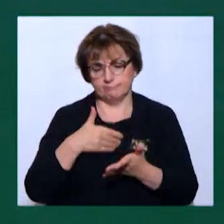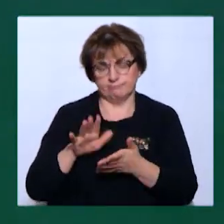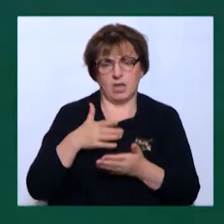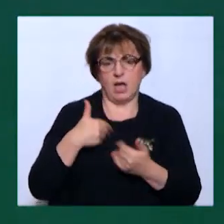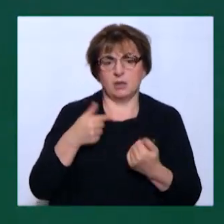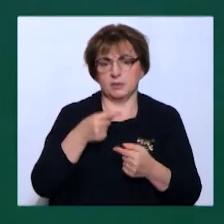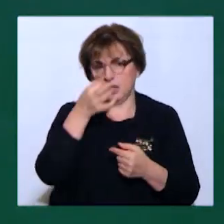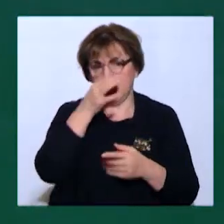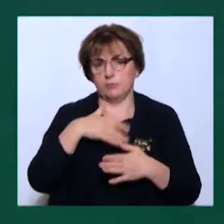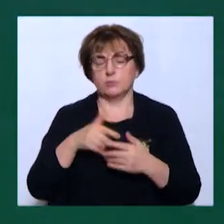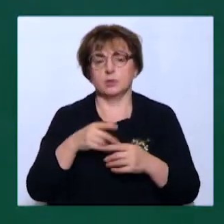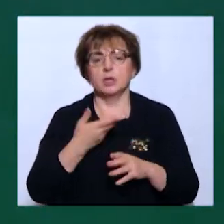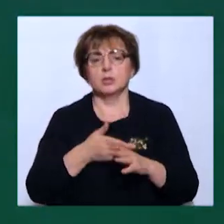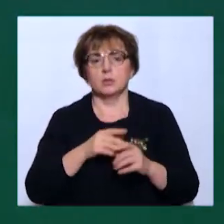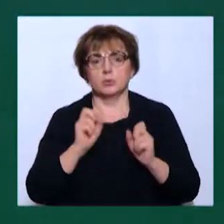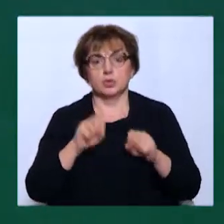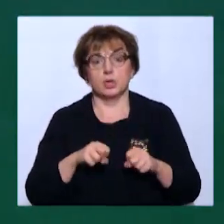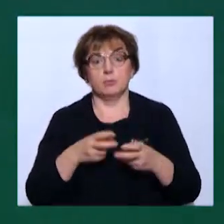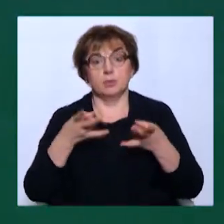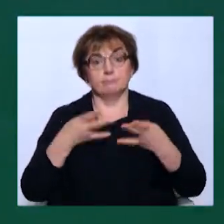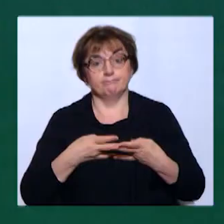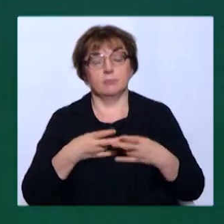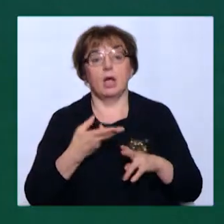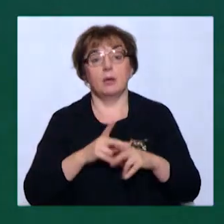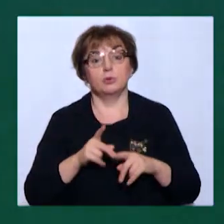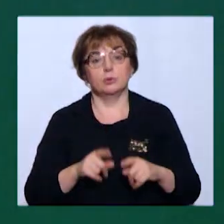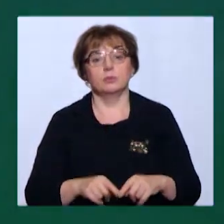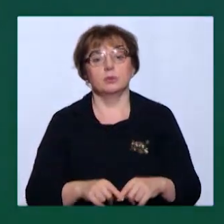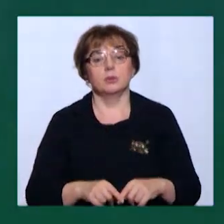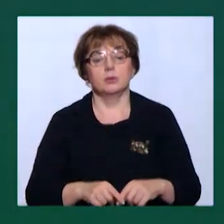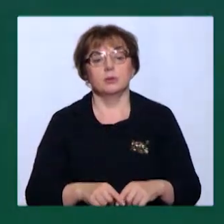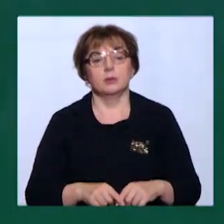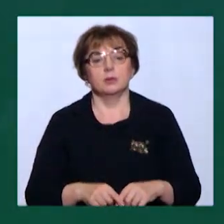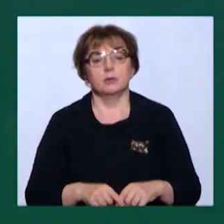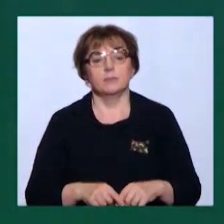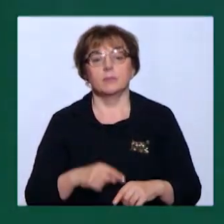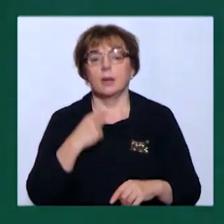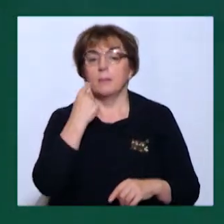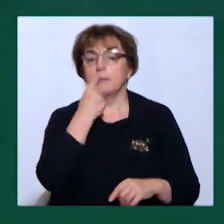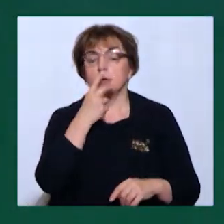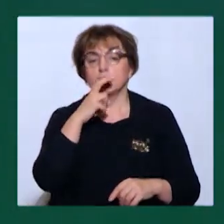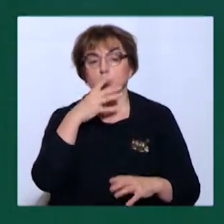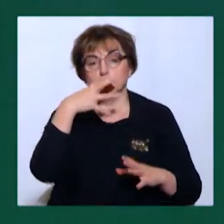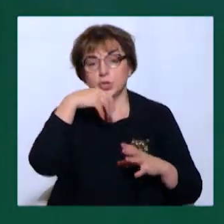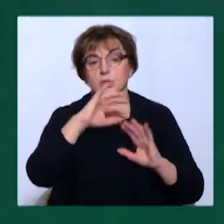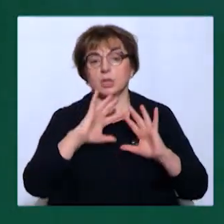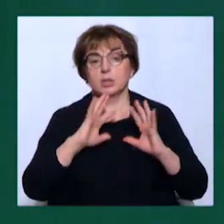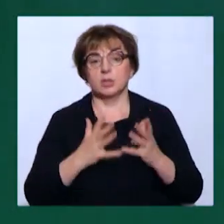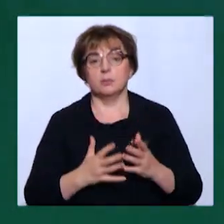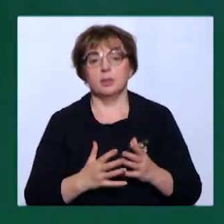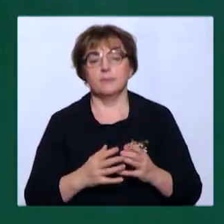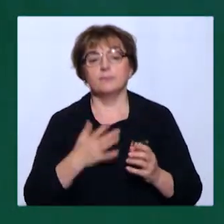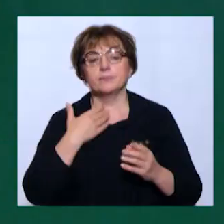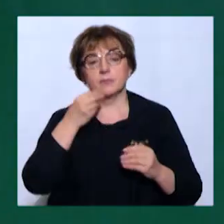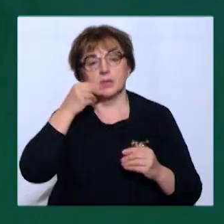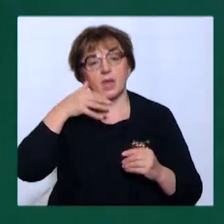ირიდებს ძალიან ძიმე შედეგებს. გარდა ამისა, პირის ღრუში ხვდება